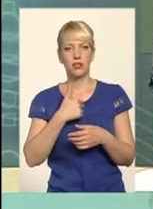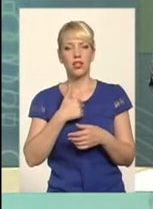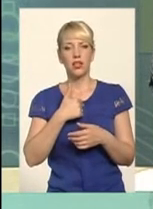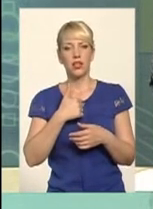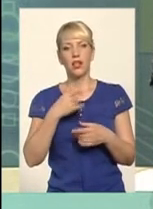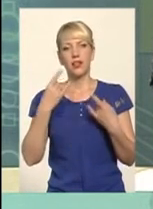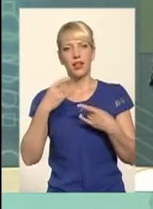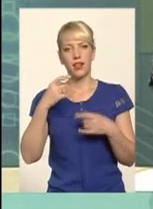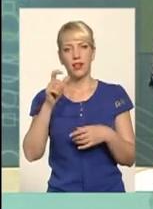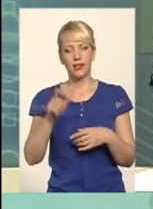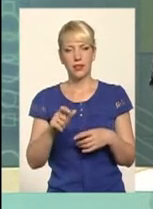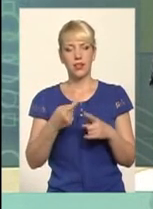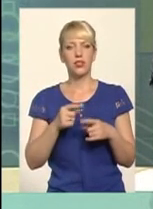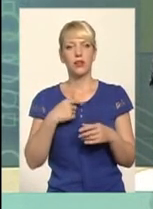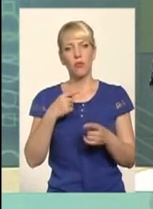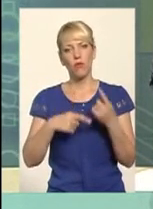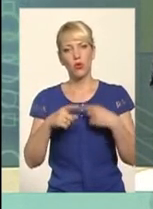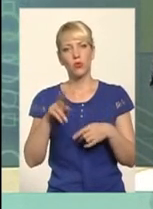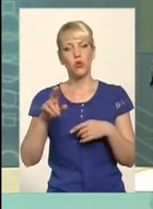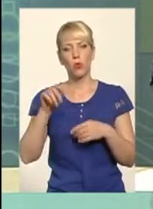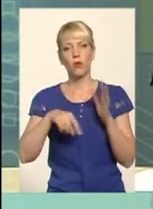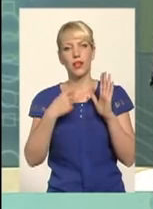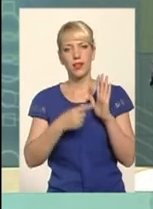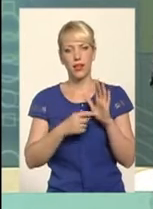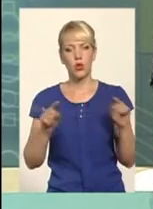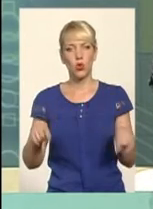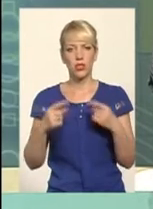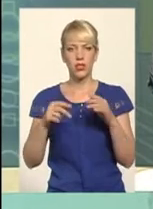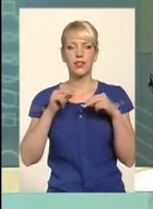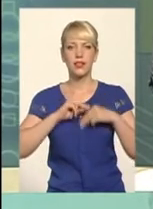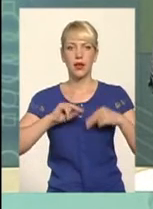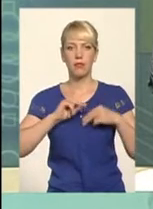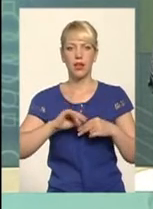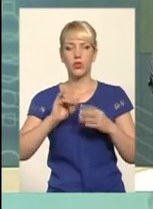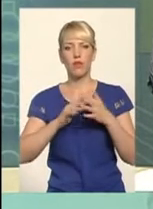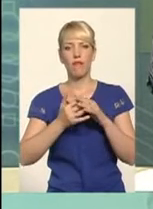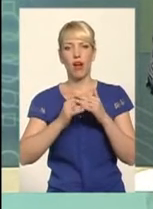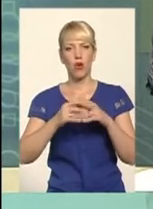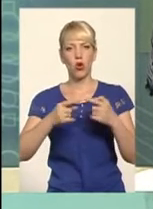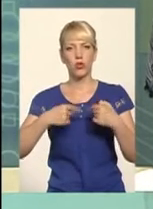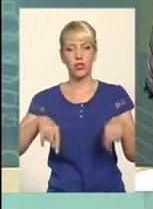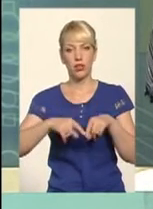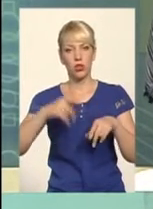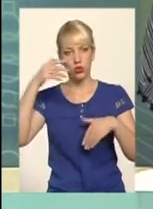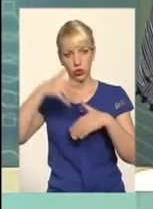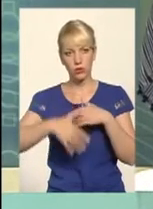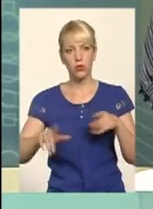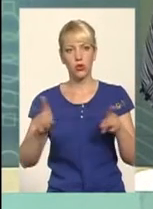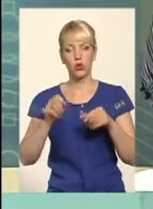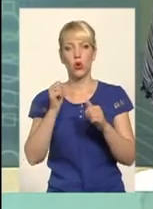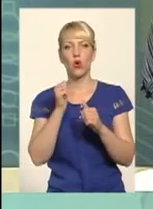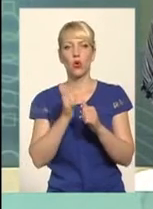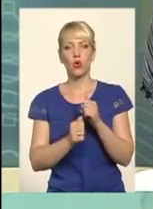до питань власне організації праці у в агросекторі. Зрозуміло, що кожен